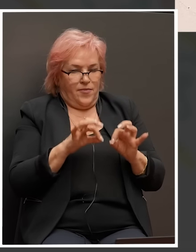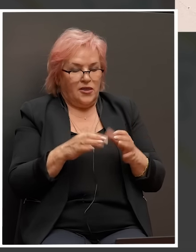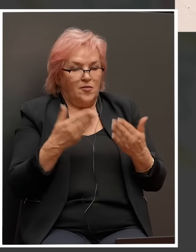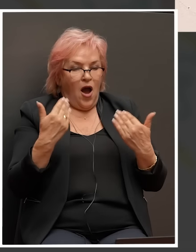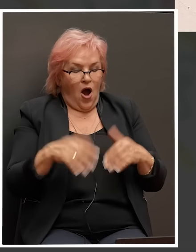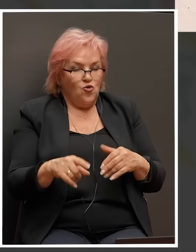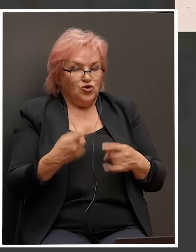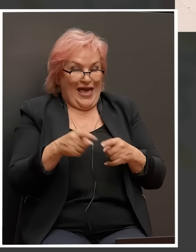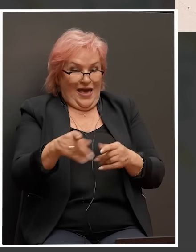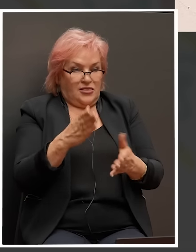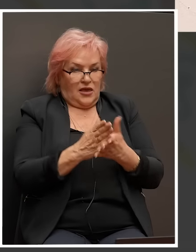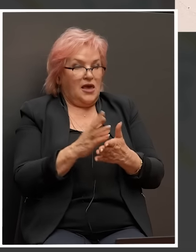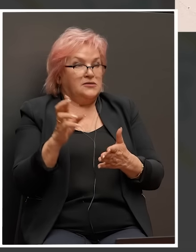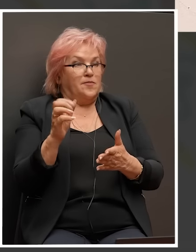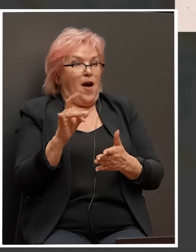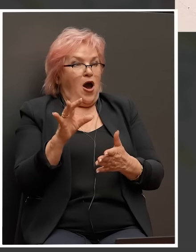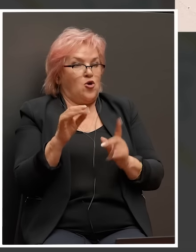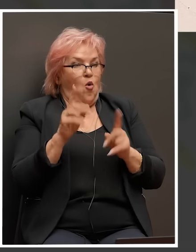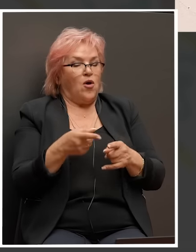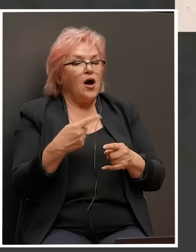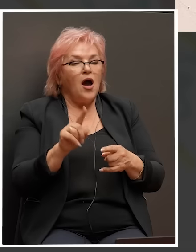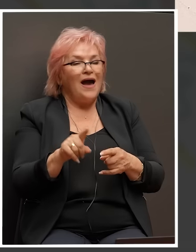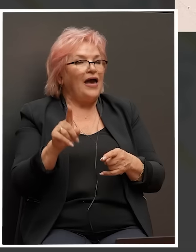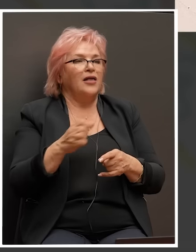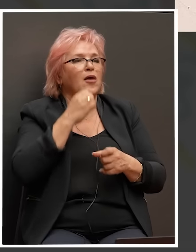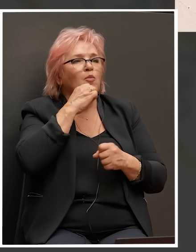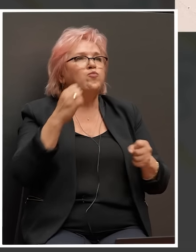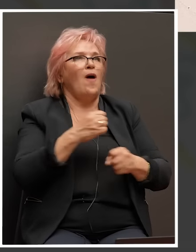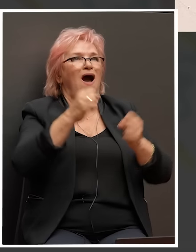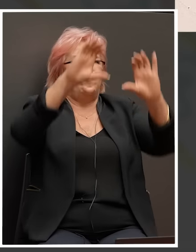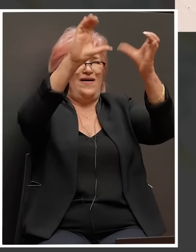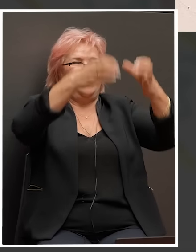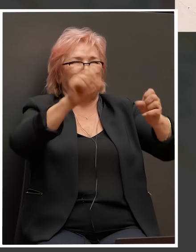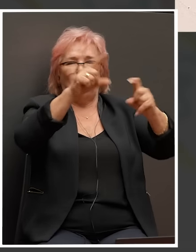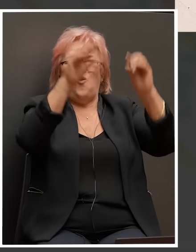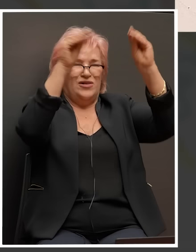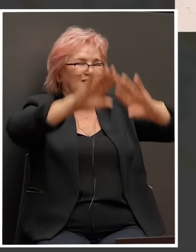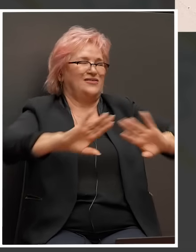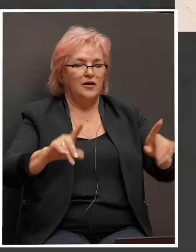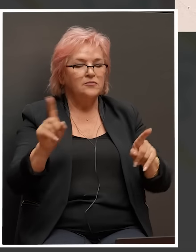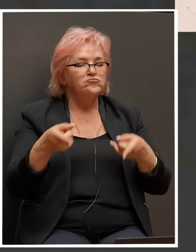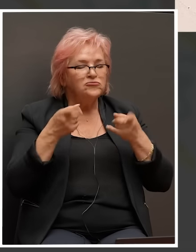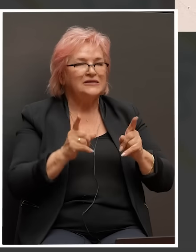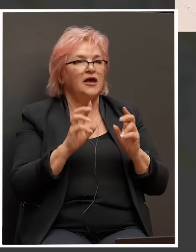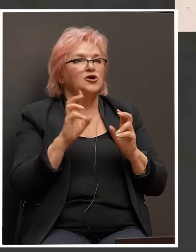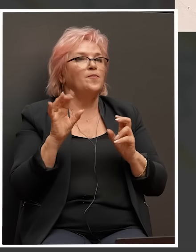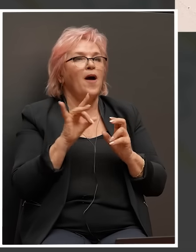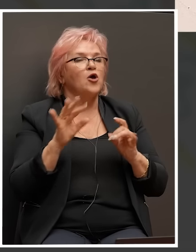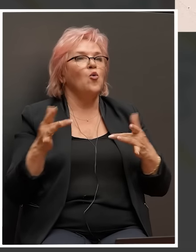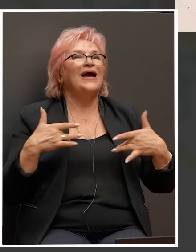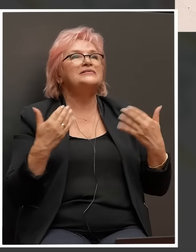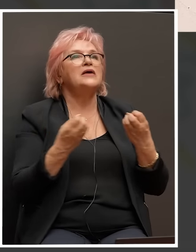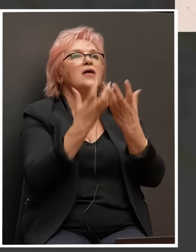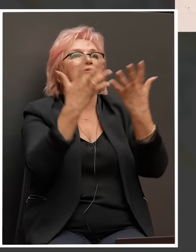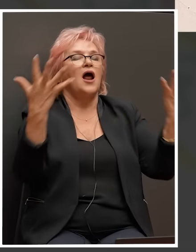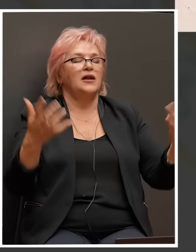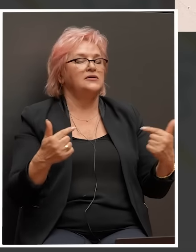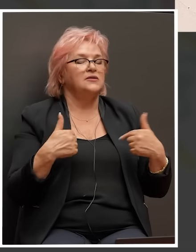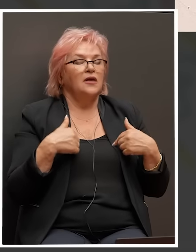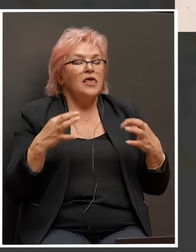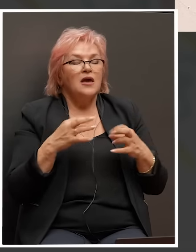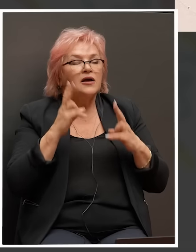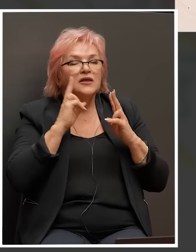и есть настоящая барокко, кстати. Потому что настоящая барокко – это не баба на фасаде, не золото. Настоящая барокко, театральность барокко в том, что вы никогда